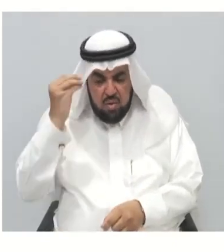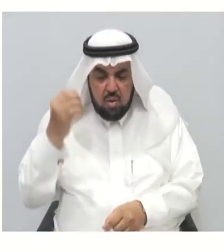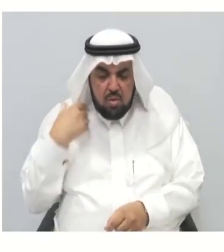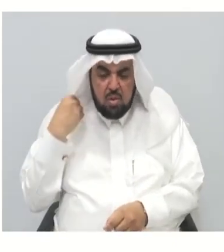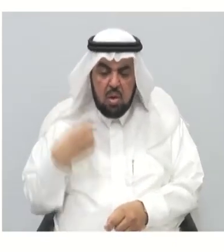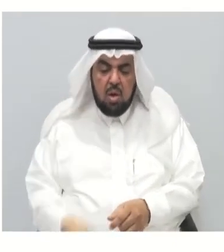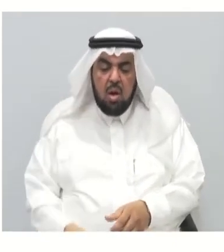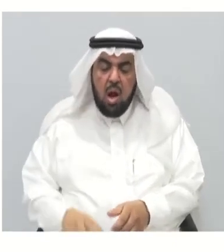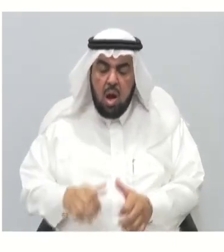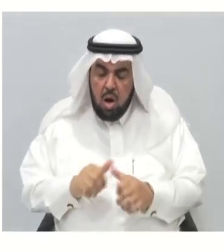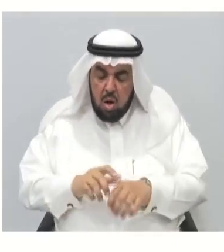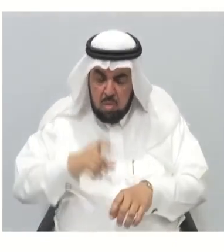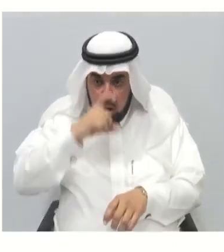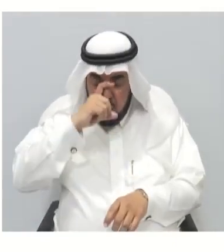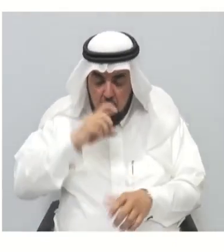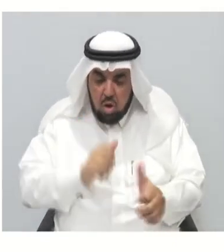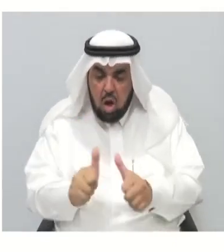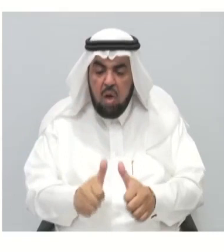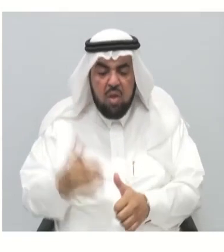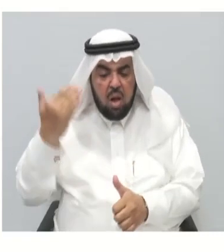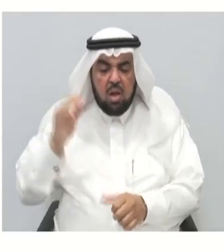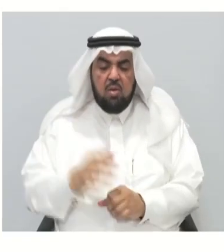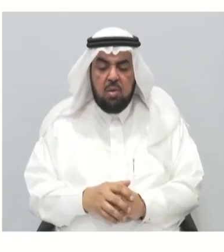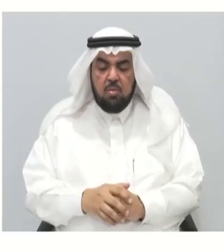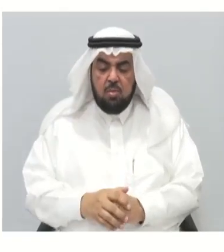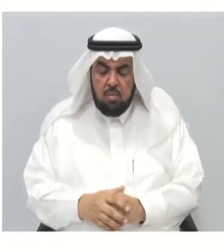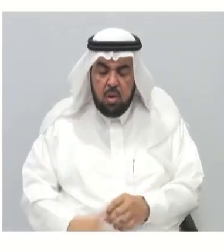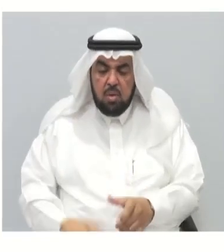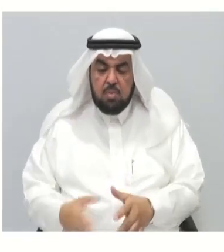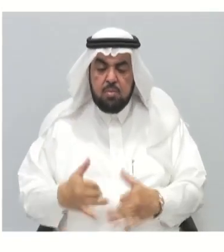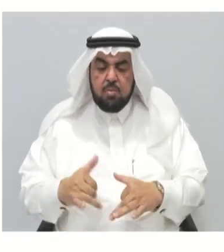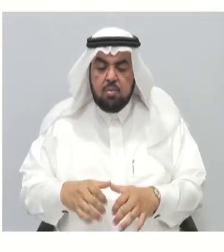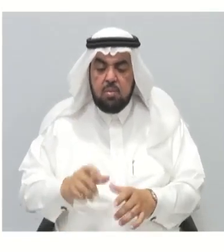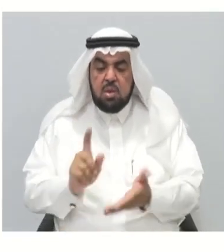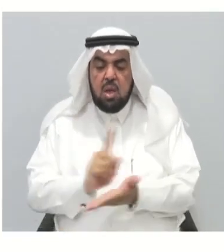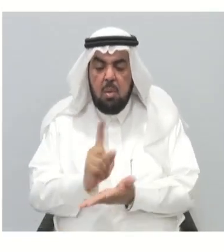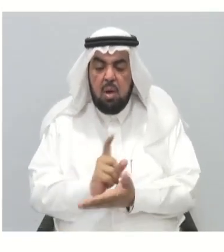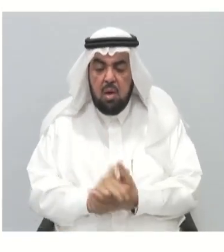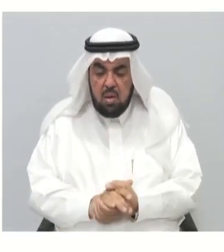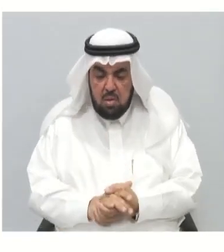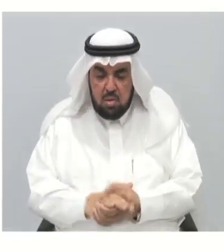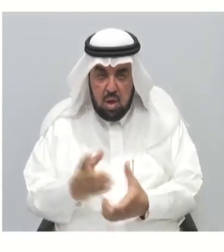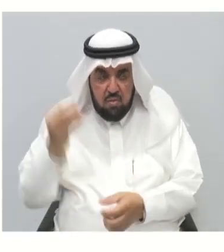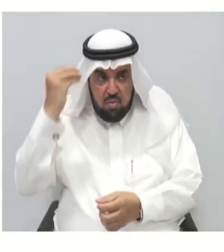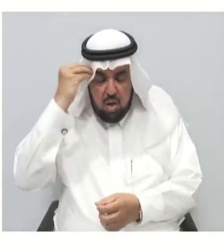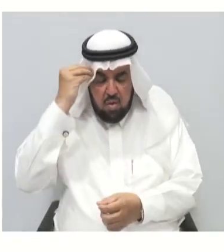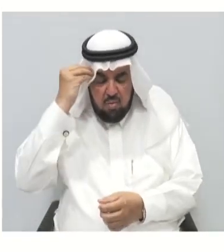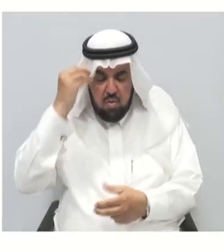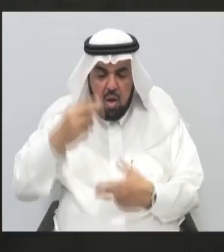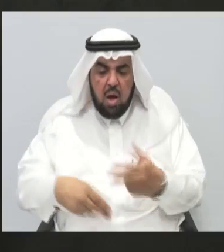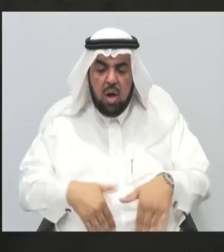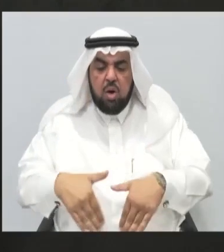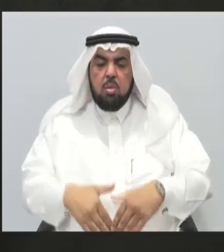وتكون ماذا خاضعه للتحكم استطيع ان اتحكم بها من خلال هذه البيئه طبعا احنا كيف اعرف حركه الروبوت